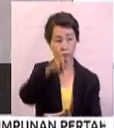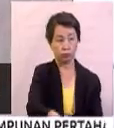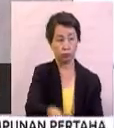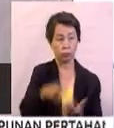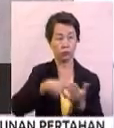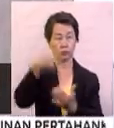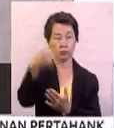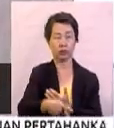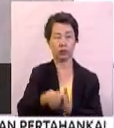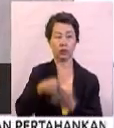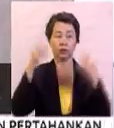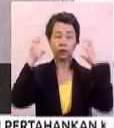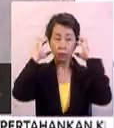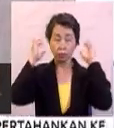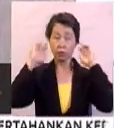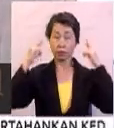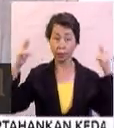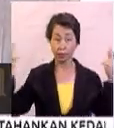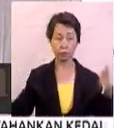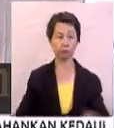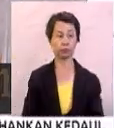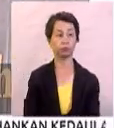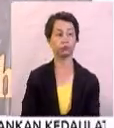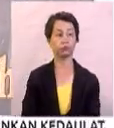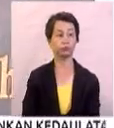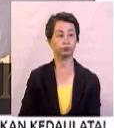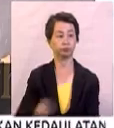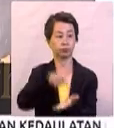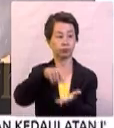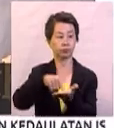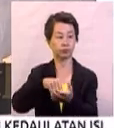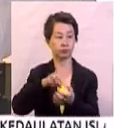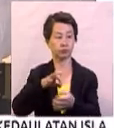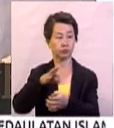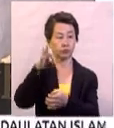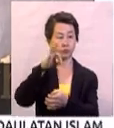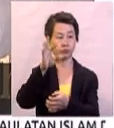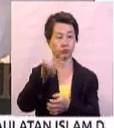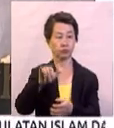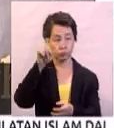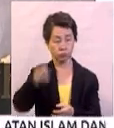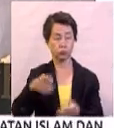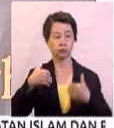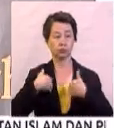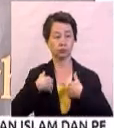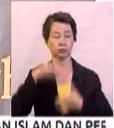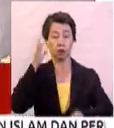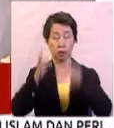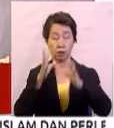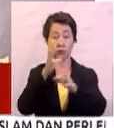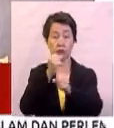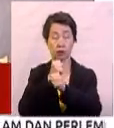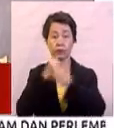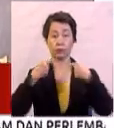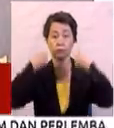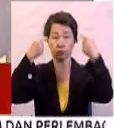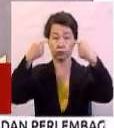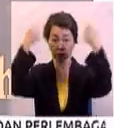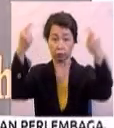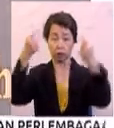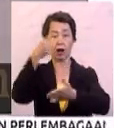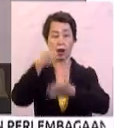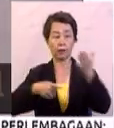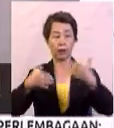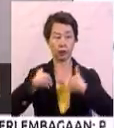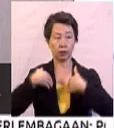program radio. Sebegini merupakan roh yang perlu ada supaya kita dapat menjayakan apa juga